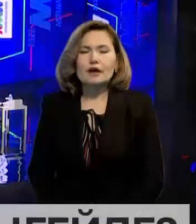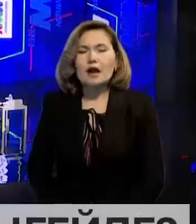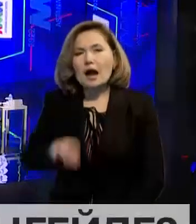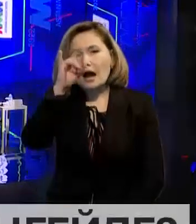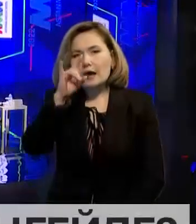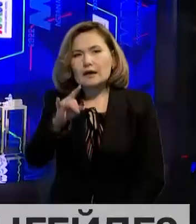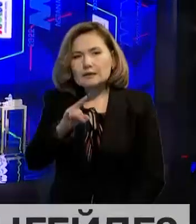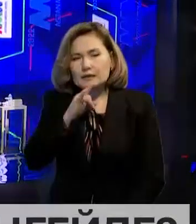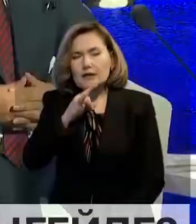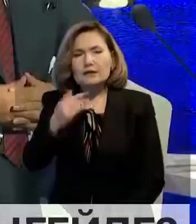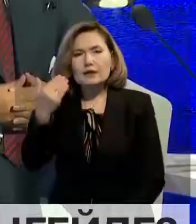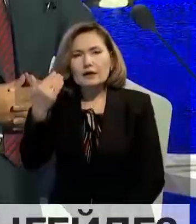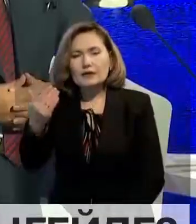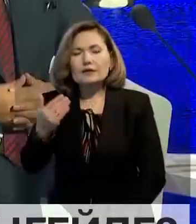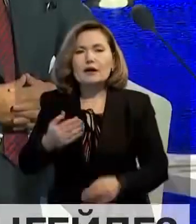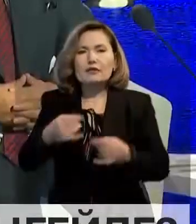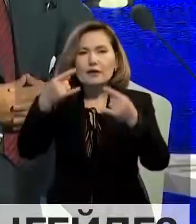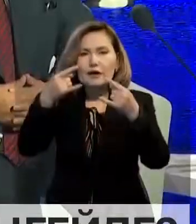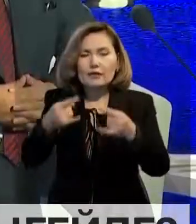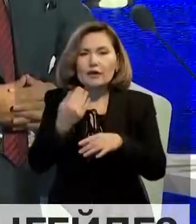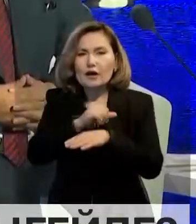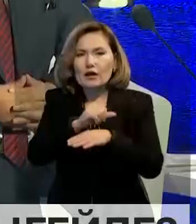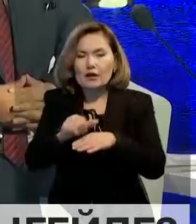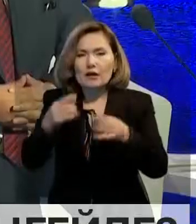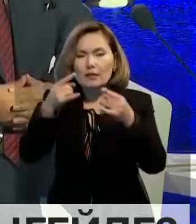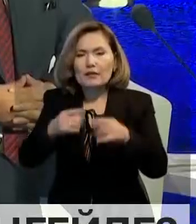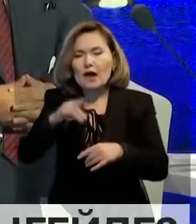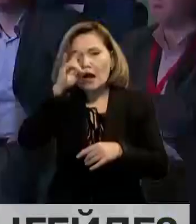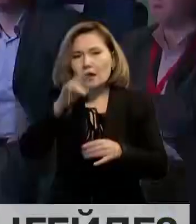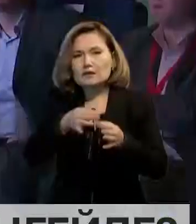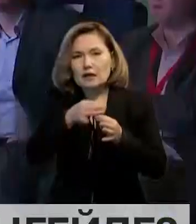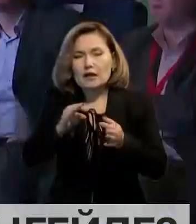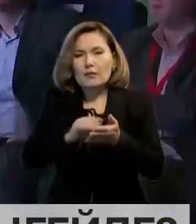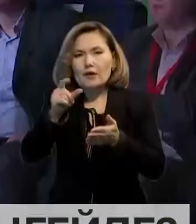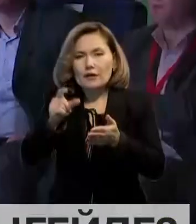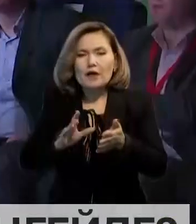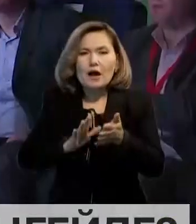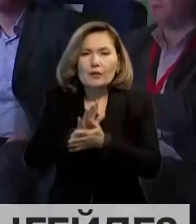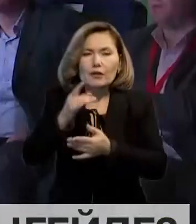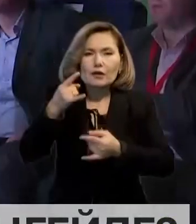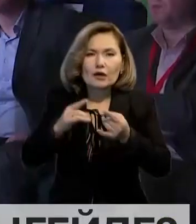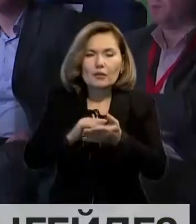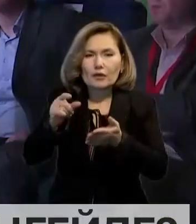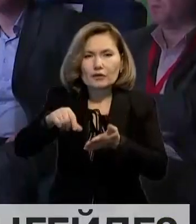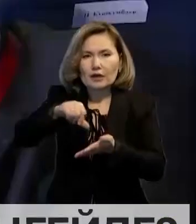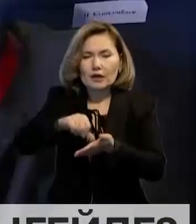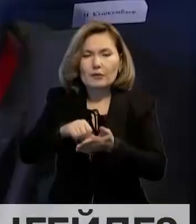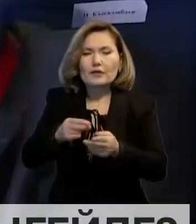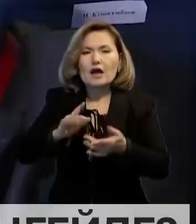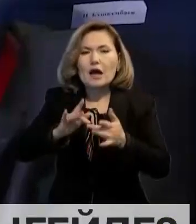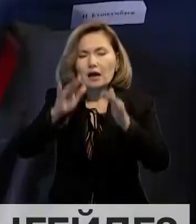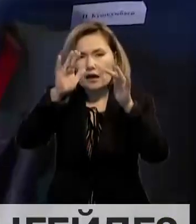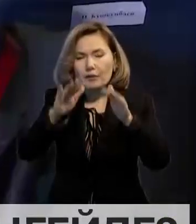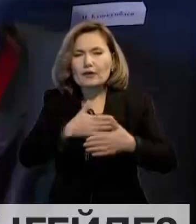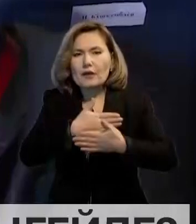Отандық һәм халықаралық сарапшылардың басын қосқан ақпарат алаңына еліміздің әр өңірінен тілшілер мен баспасөз хатшылар жиналды. Шараға әлеуметтік желінің